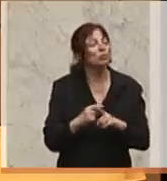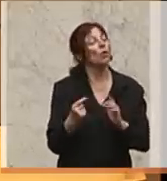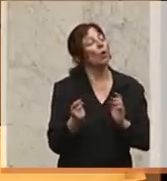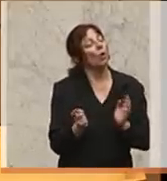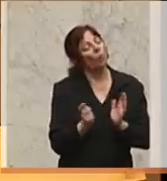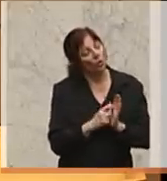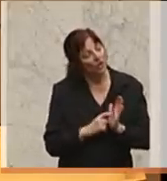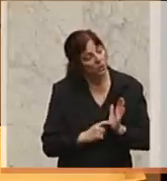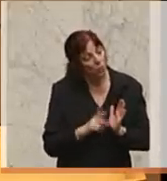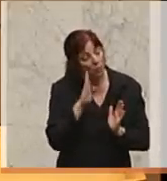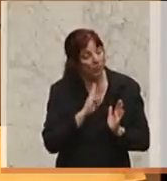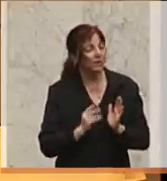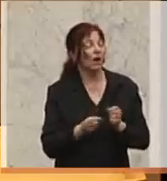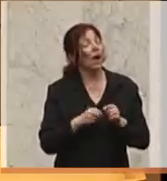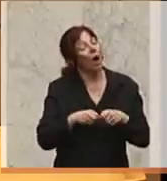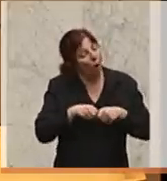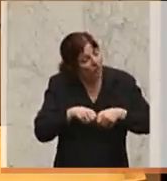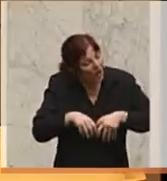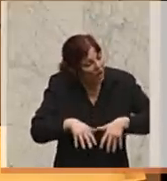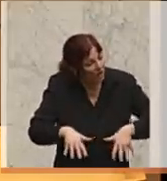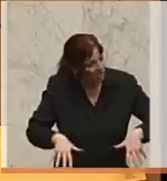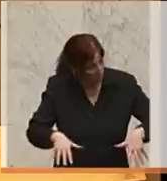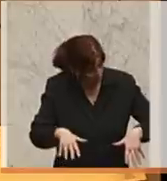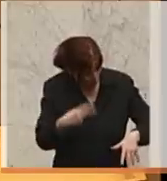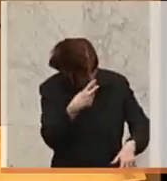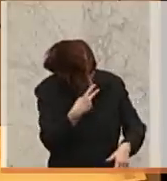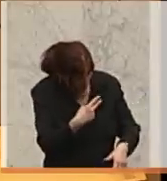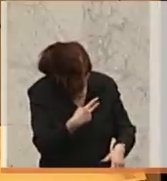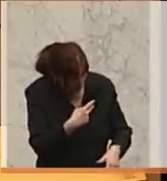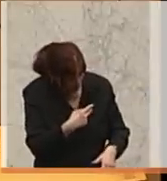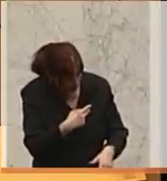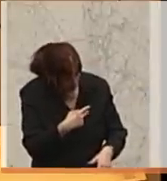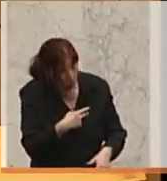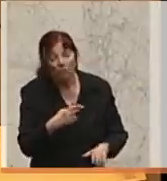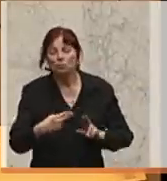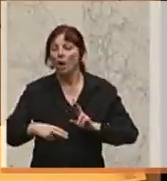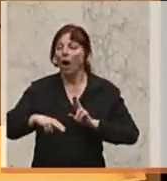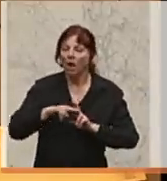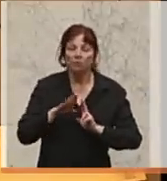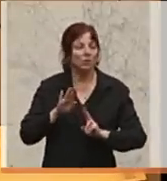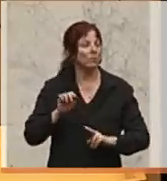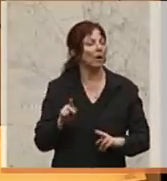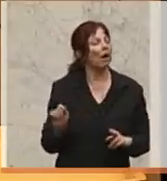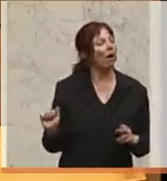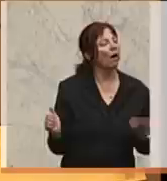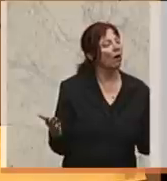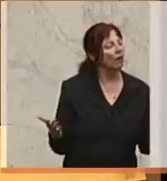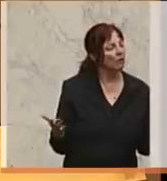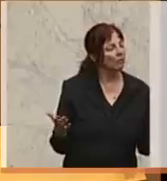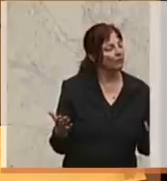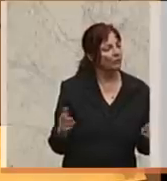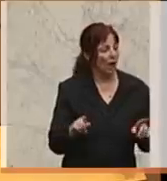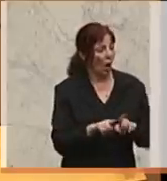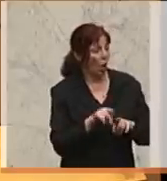Ja? Aufgliedern, konkretes Medium. Jetzt die Antwort des BKA. Ich darf sie für Sie auch noch